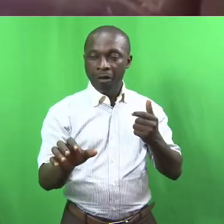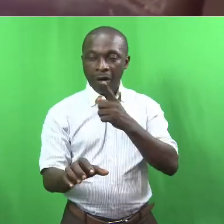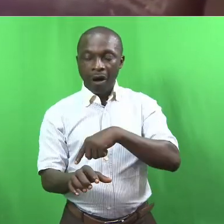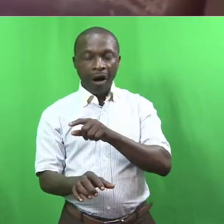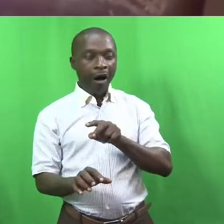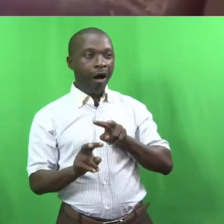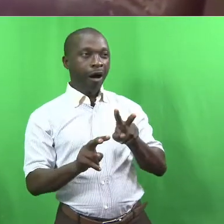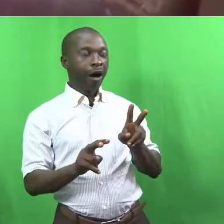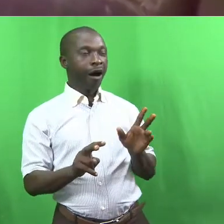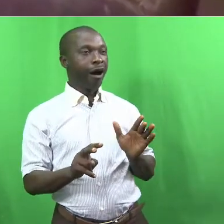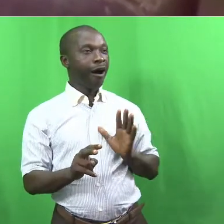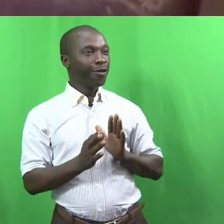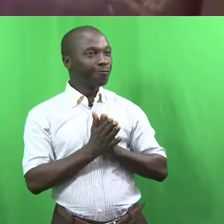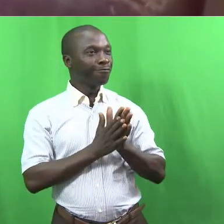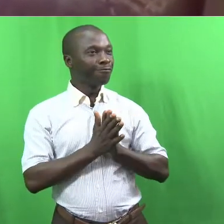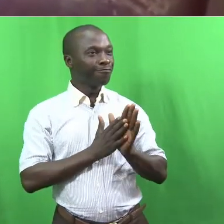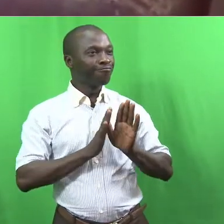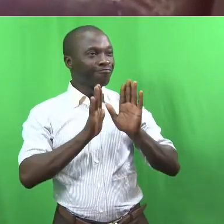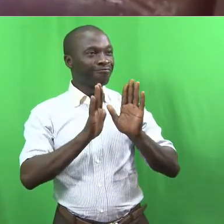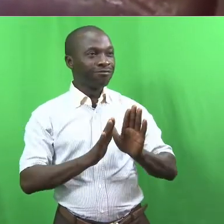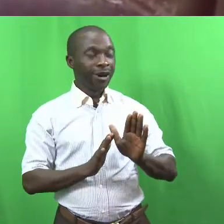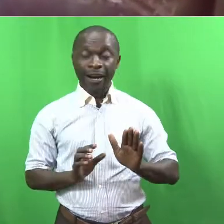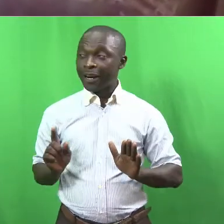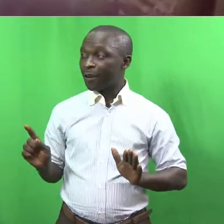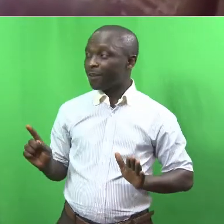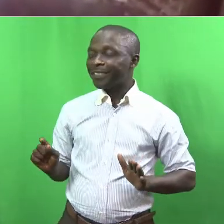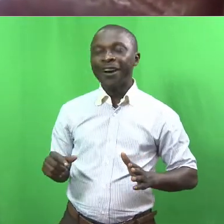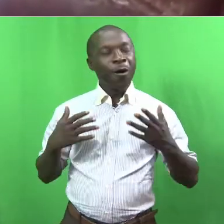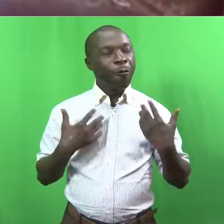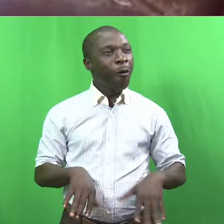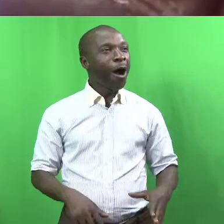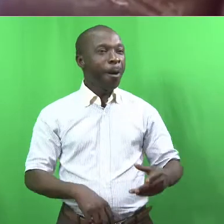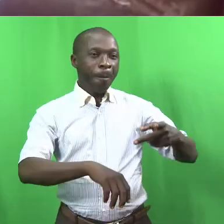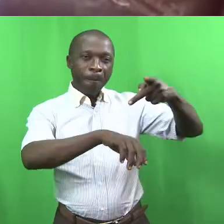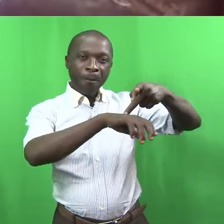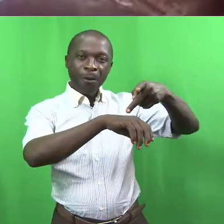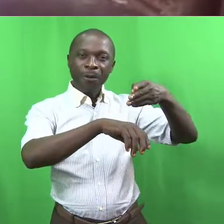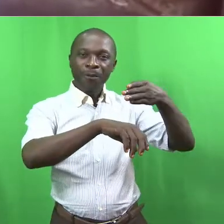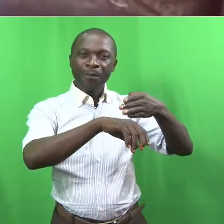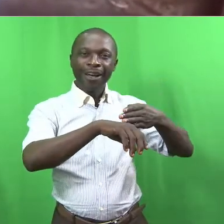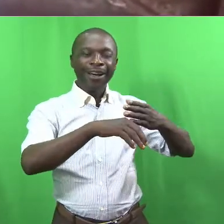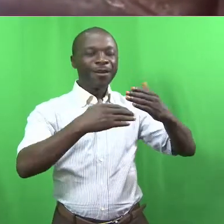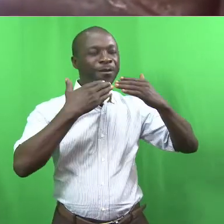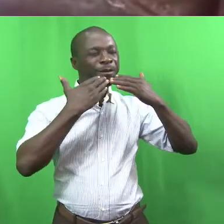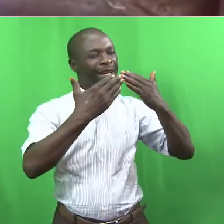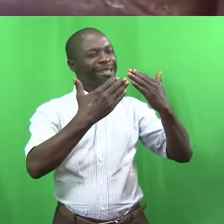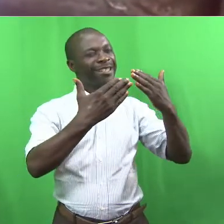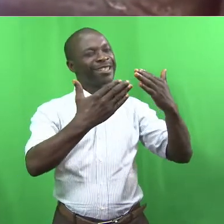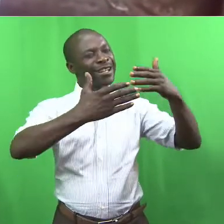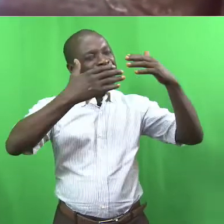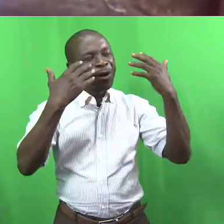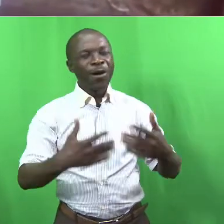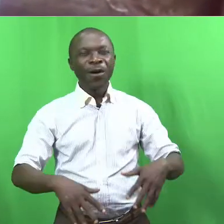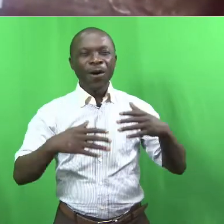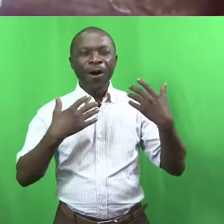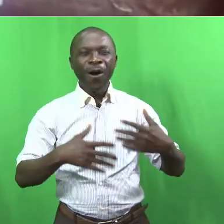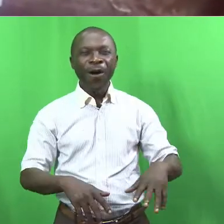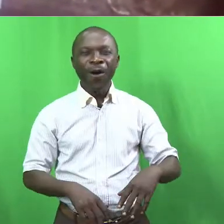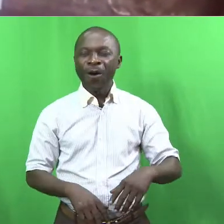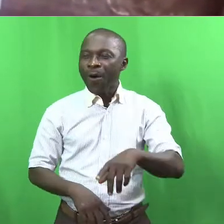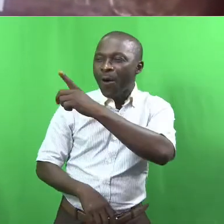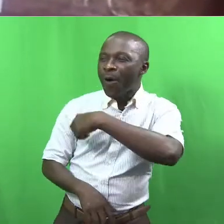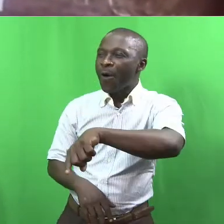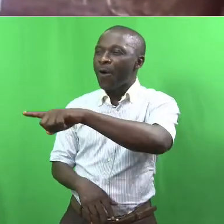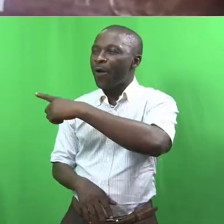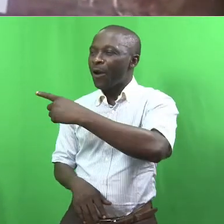de l'État camerounais, son Excellence Paul Biya. Ce merci est un message de tous leurs